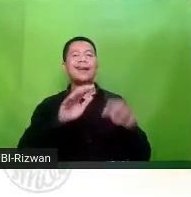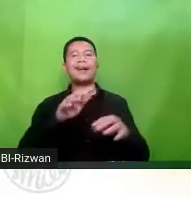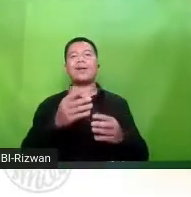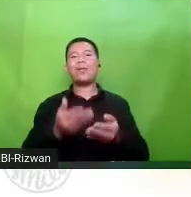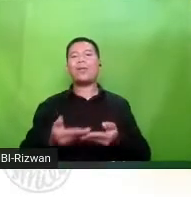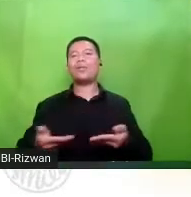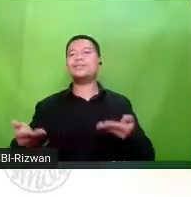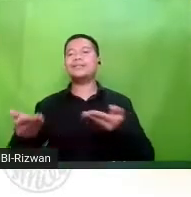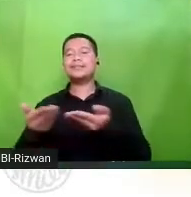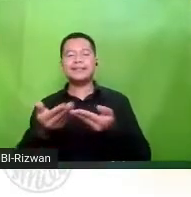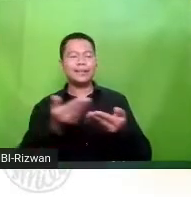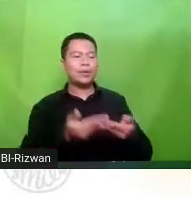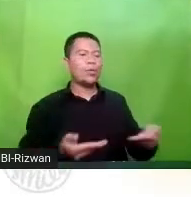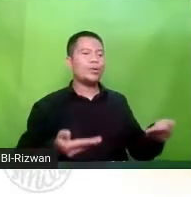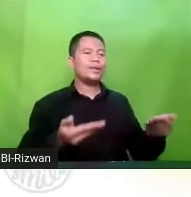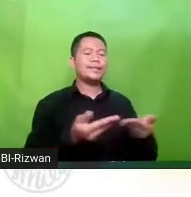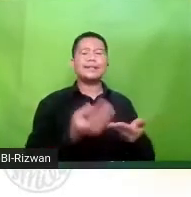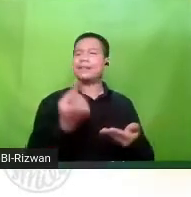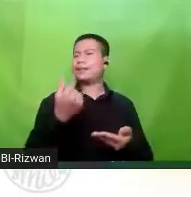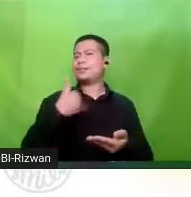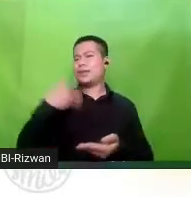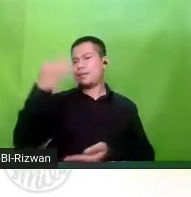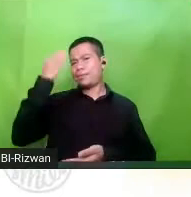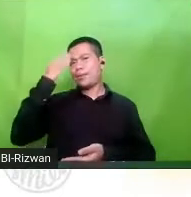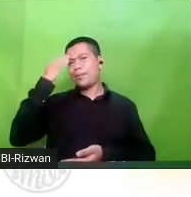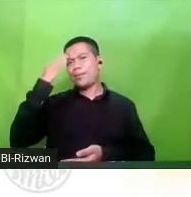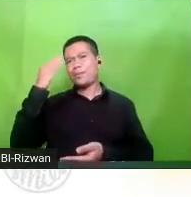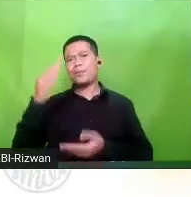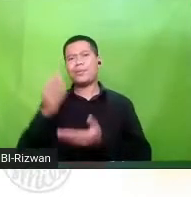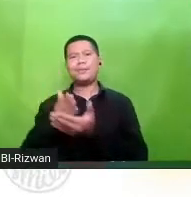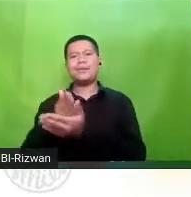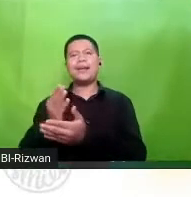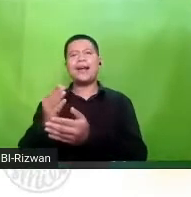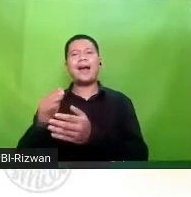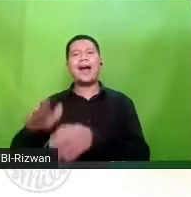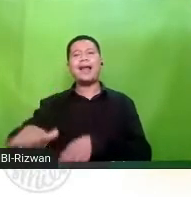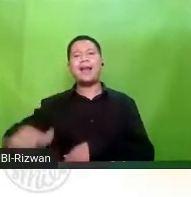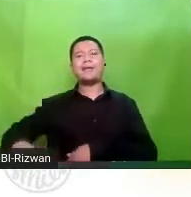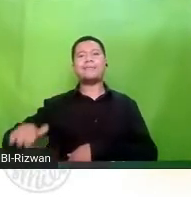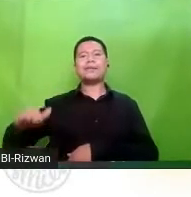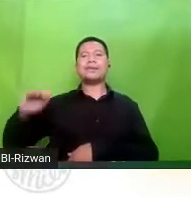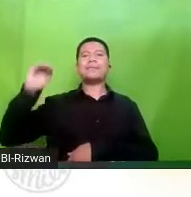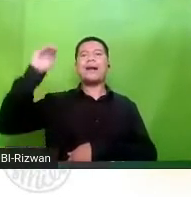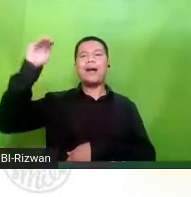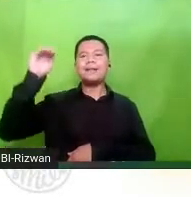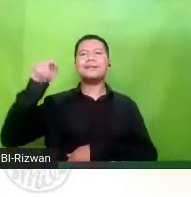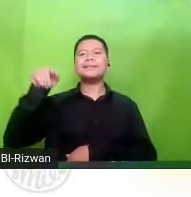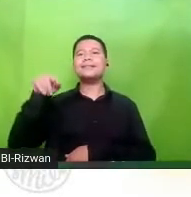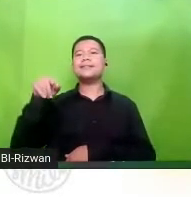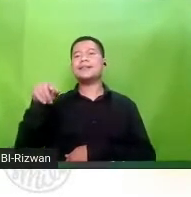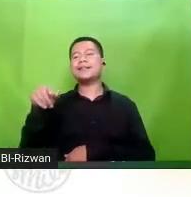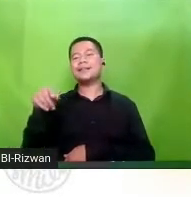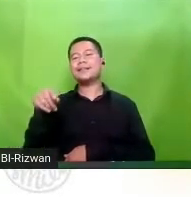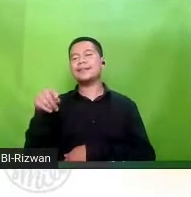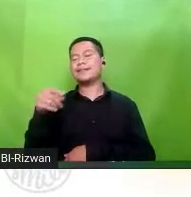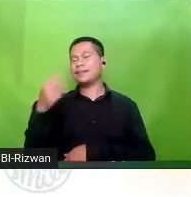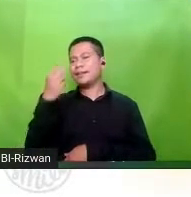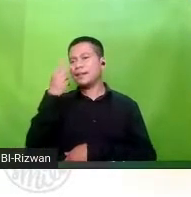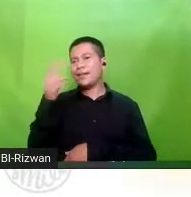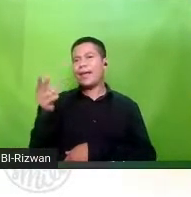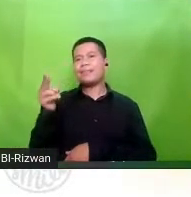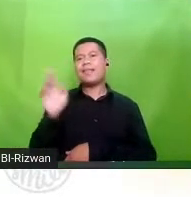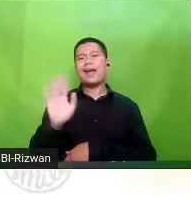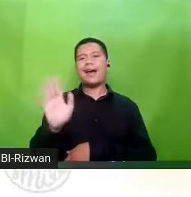yang bisa kita kenali di bidang perkembangan anak dengan sebetulnya tidak melihat